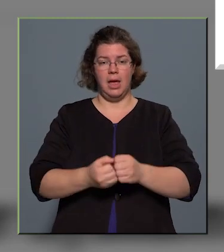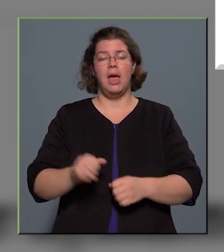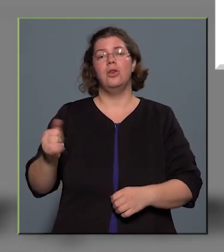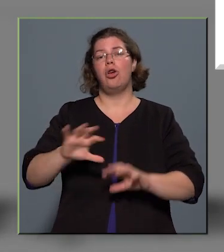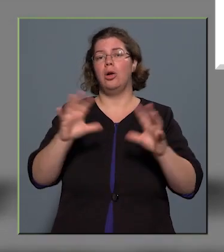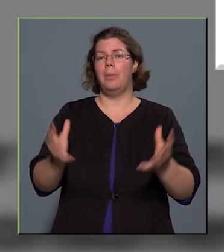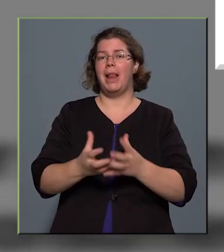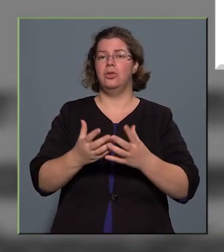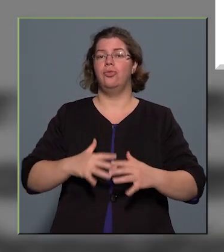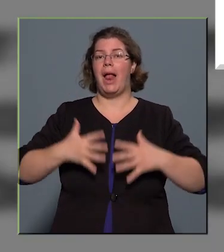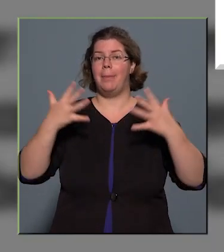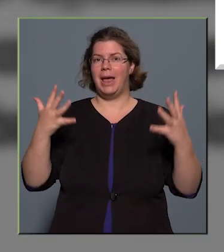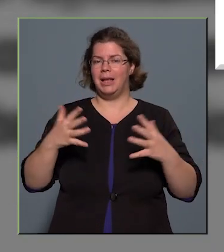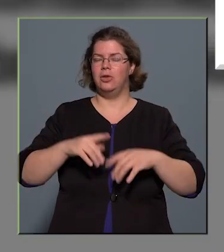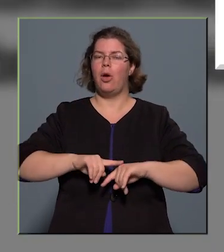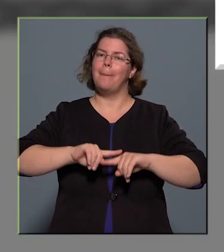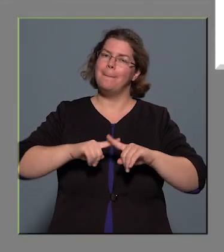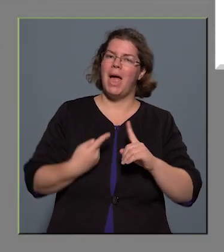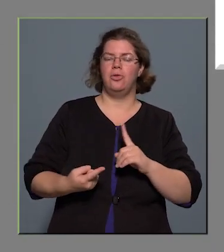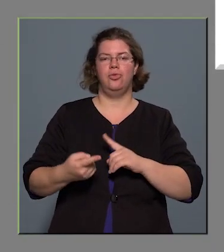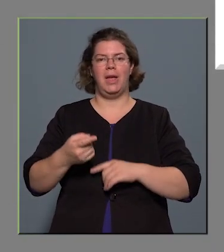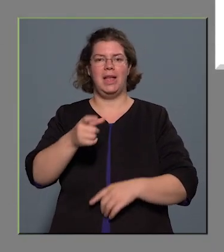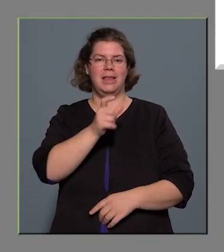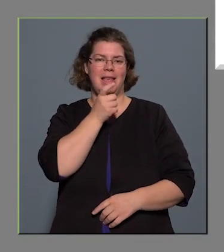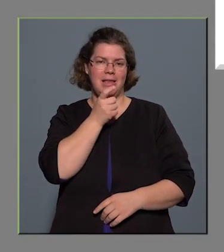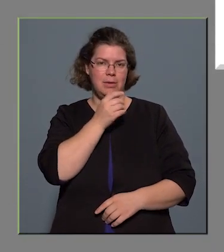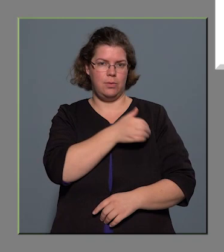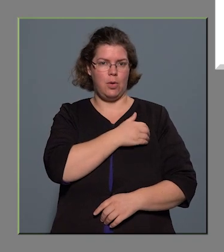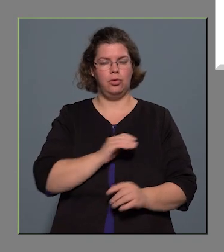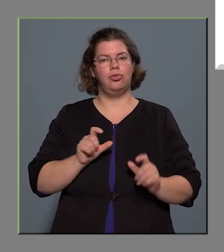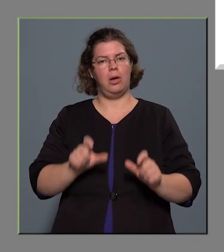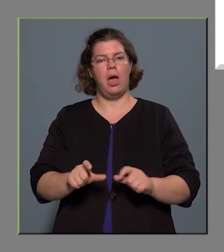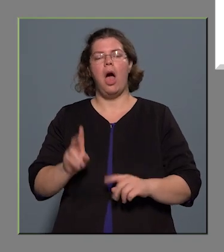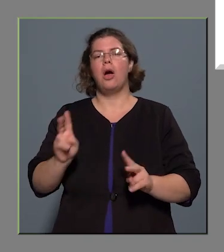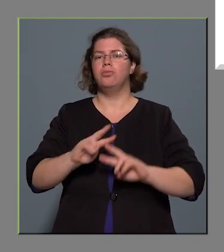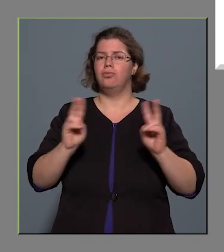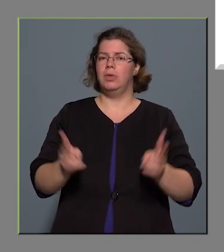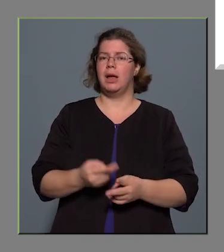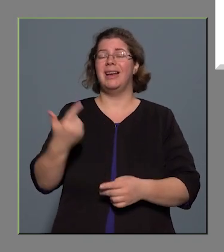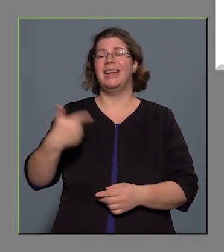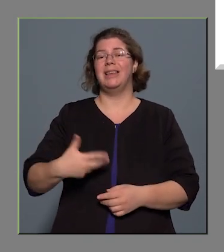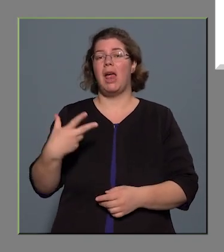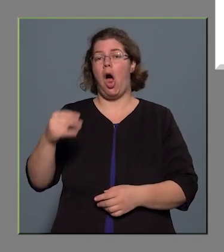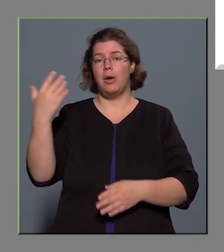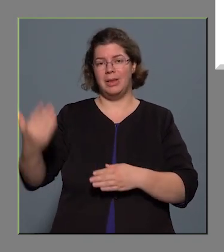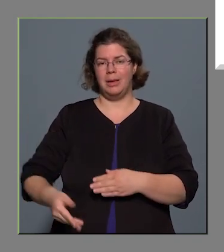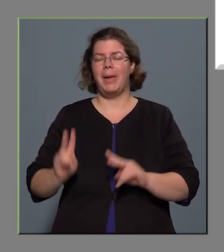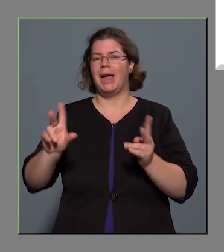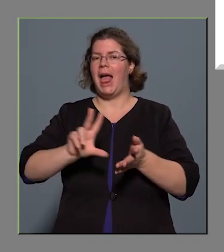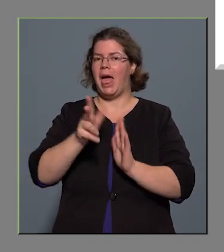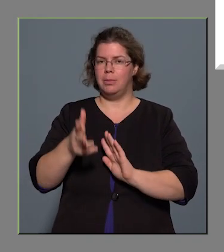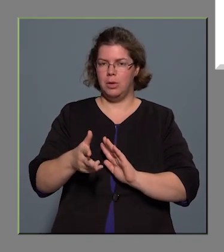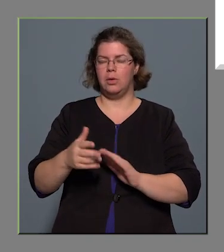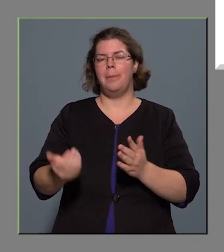globális felmelegedés 1,5 Celsius fokosra korlátozódjon, a világnak 2030-ig meg kell háromszoroznia a